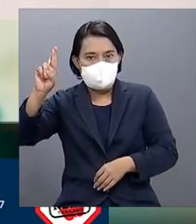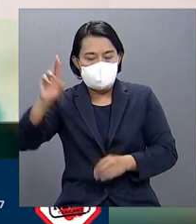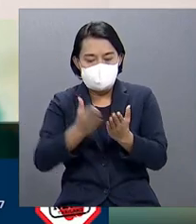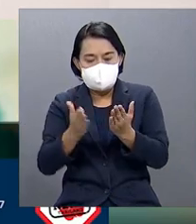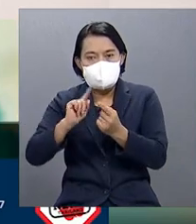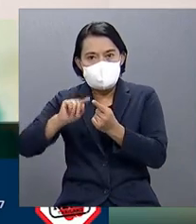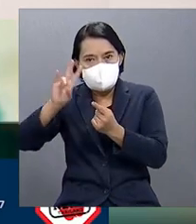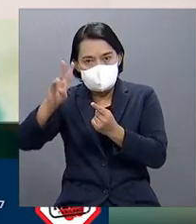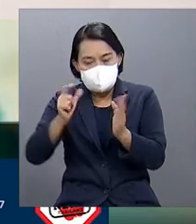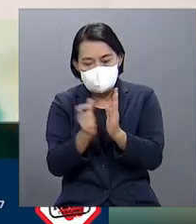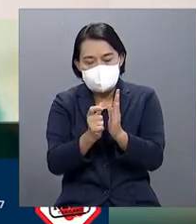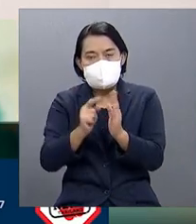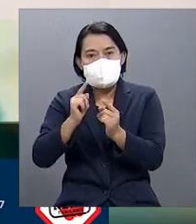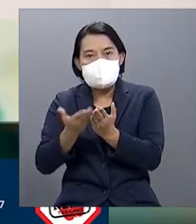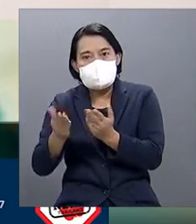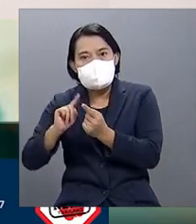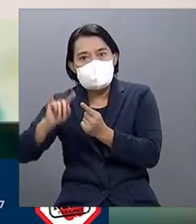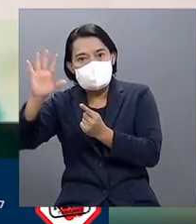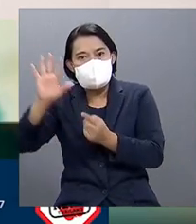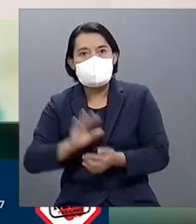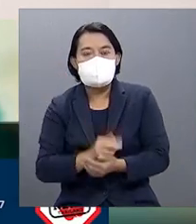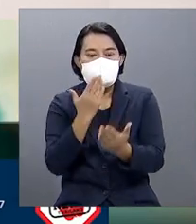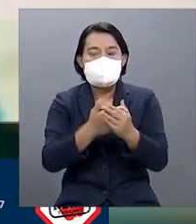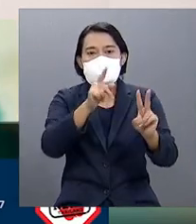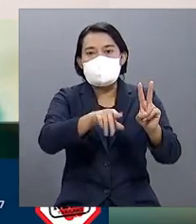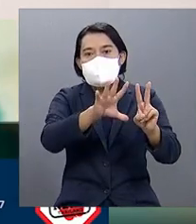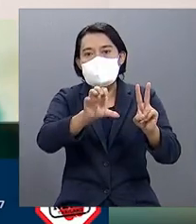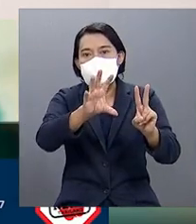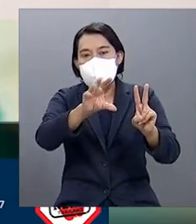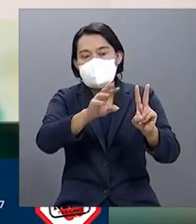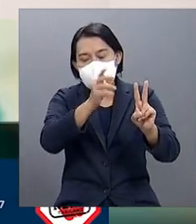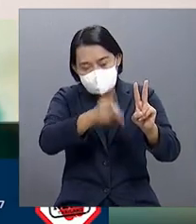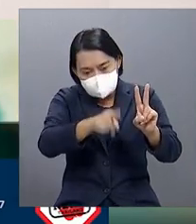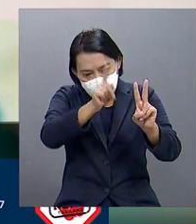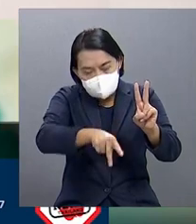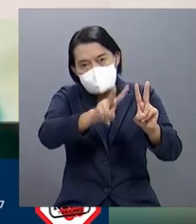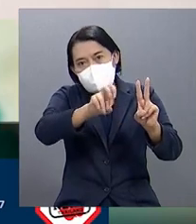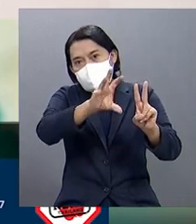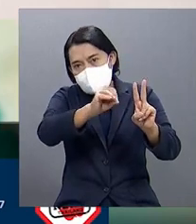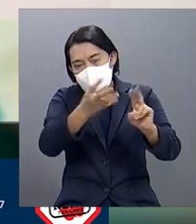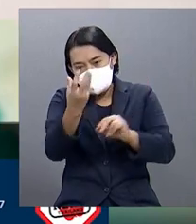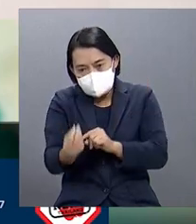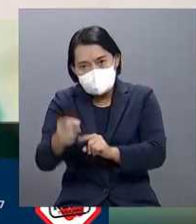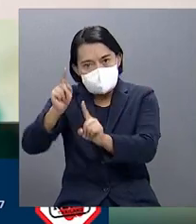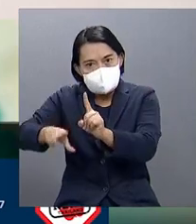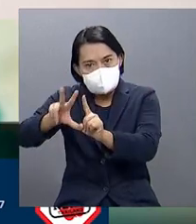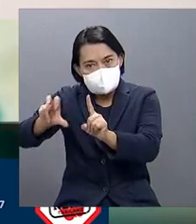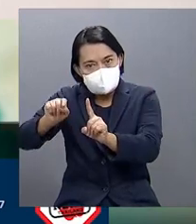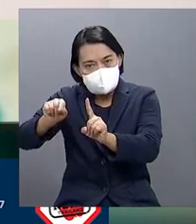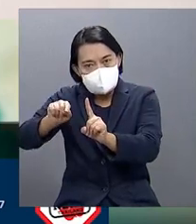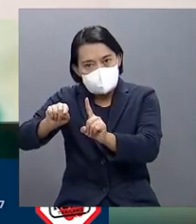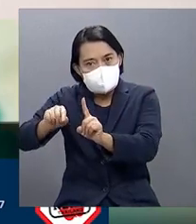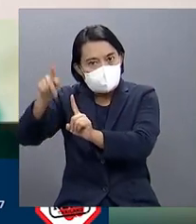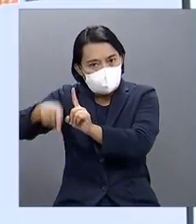เดิมทีราคา 2,250 บาทตอนนี้ลดลงเหลือ 1,300 ถึง 1,500 บาทเรื่อง